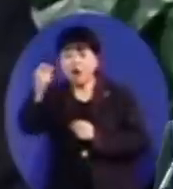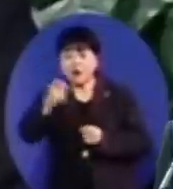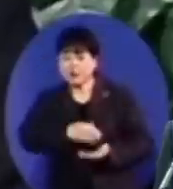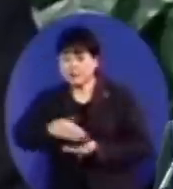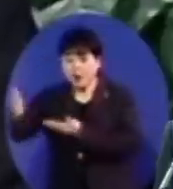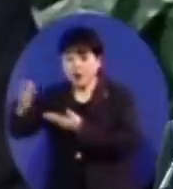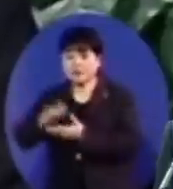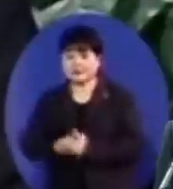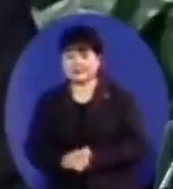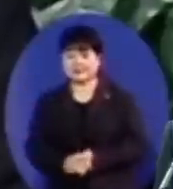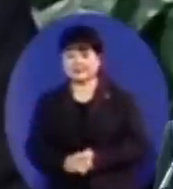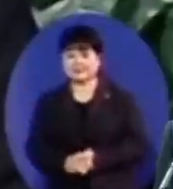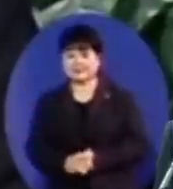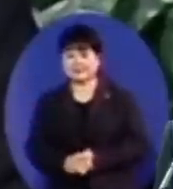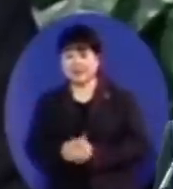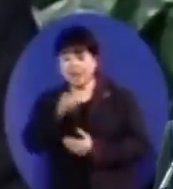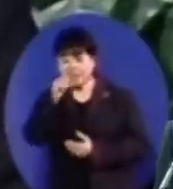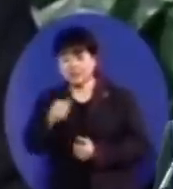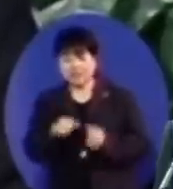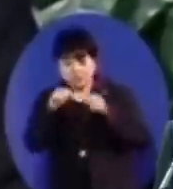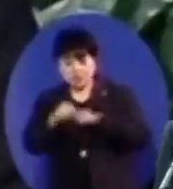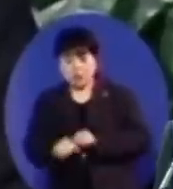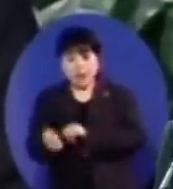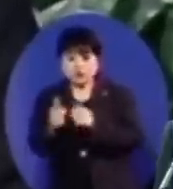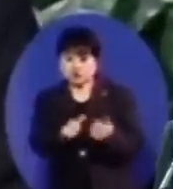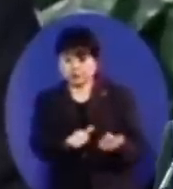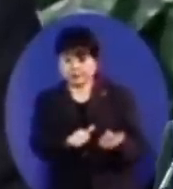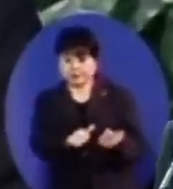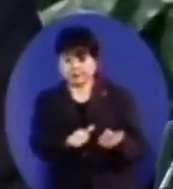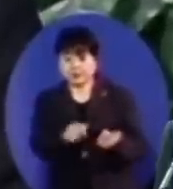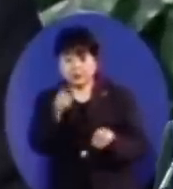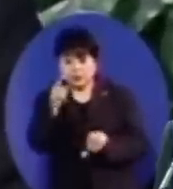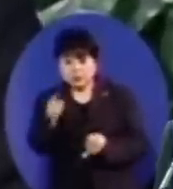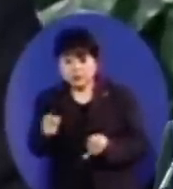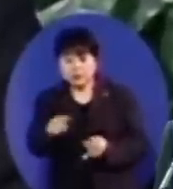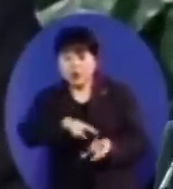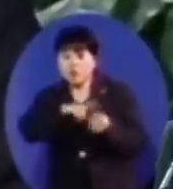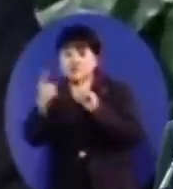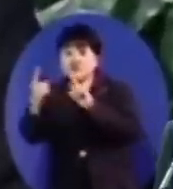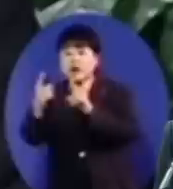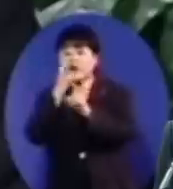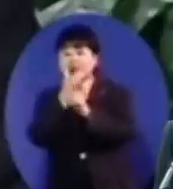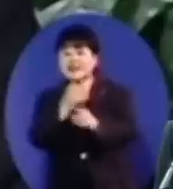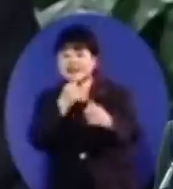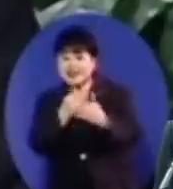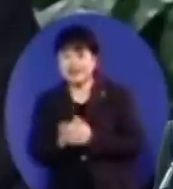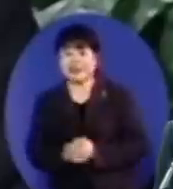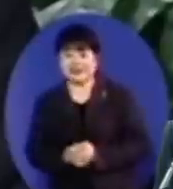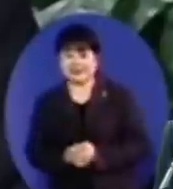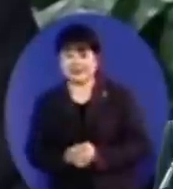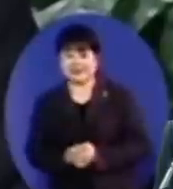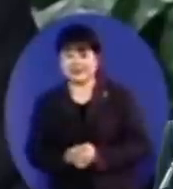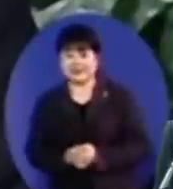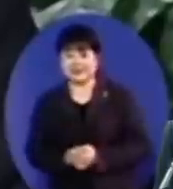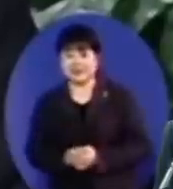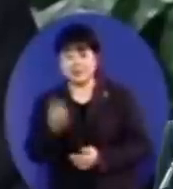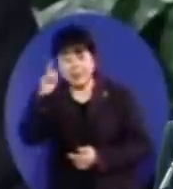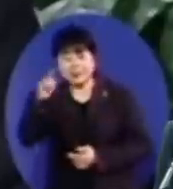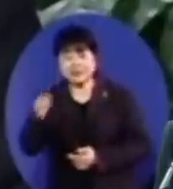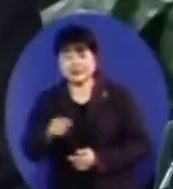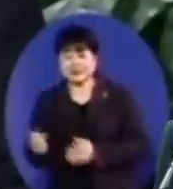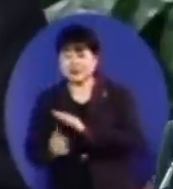멸해버렸다는 것입니다. 절대 절망은 죽음입니다. 그것을 부활로서 이겨냈기 때문에 절대 소망이 예수님인